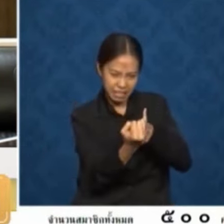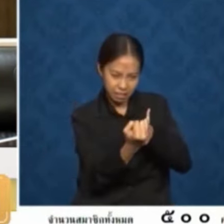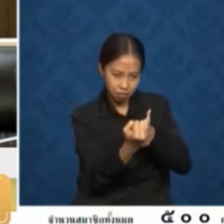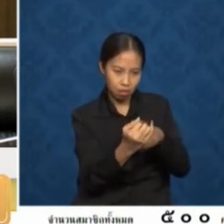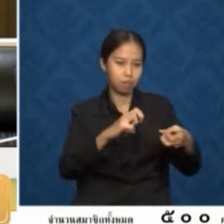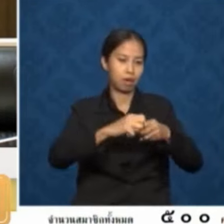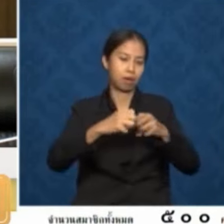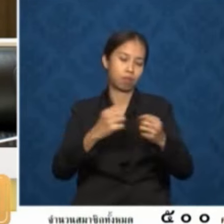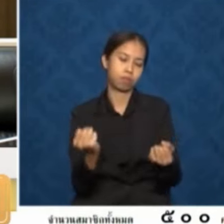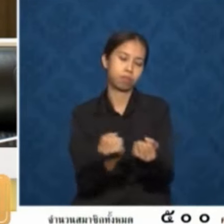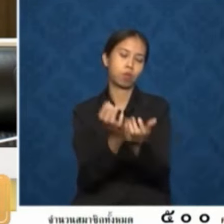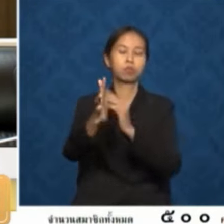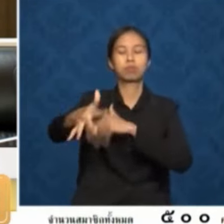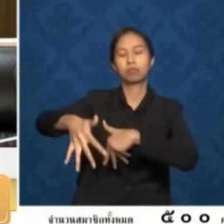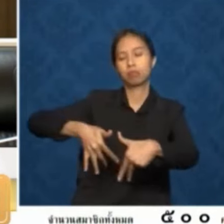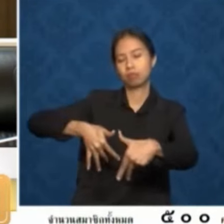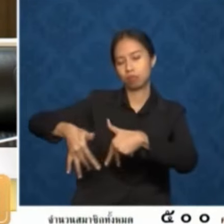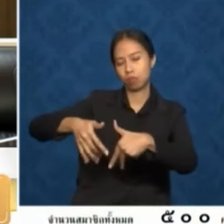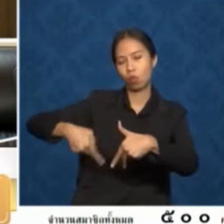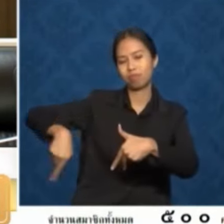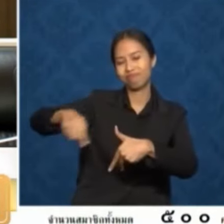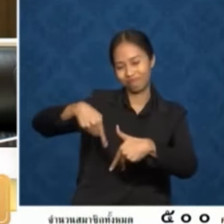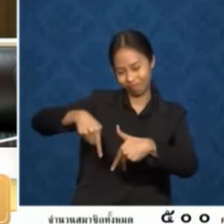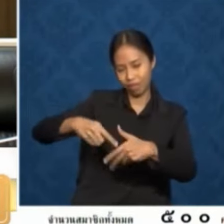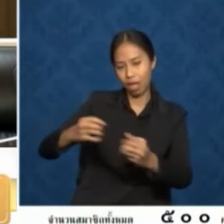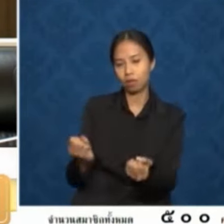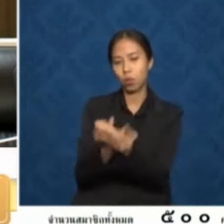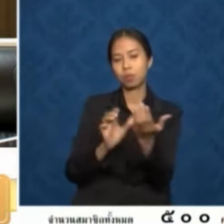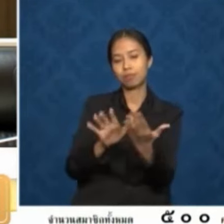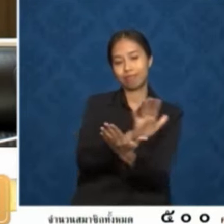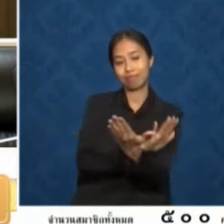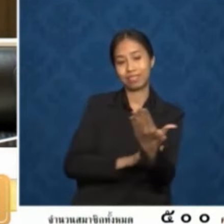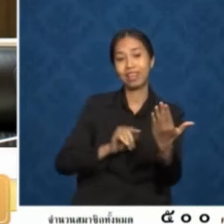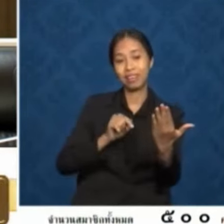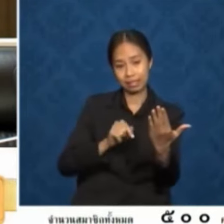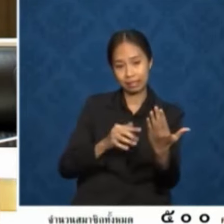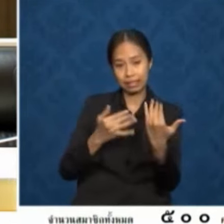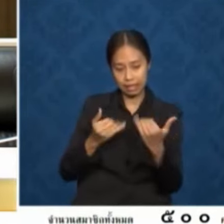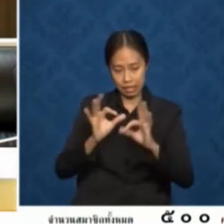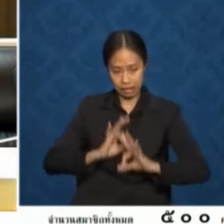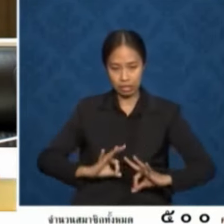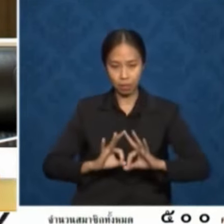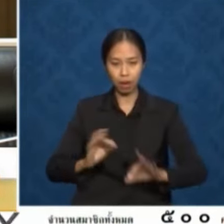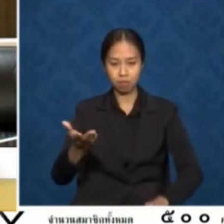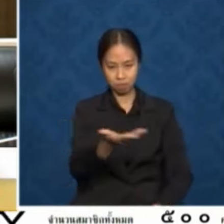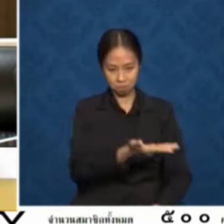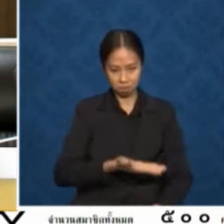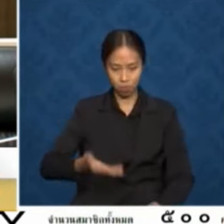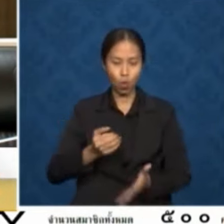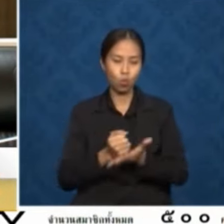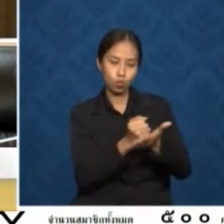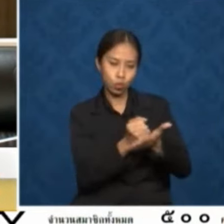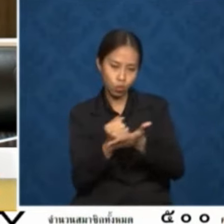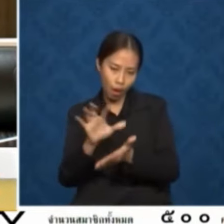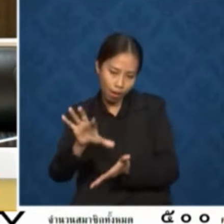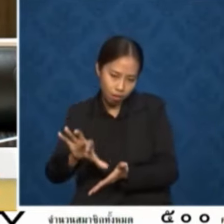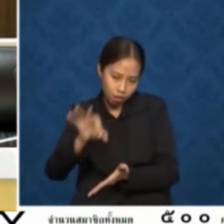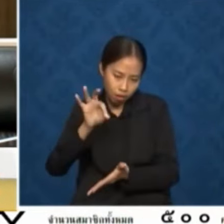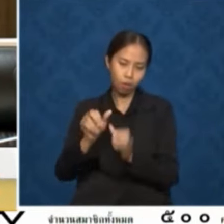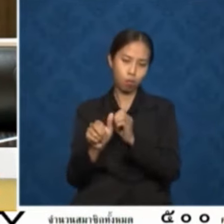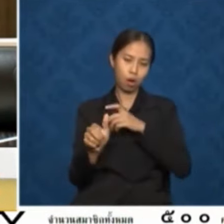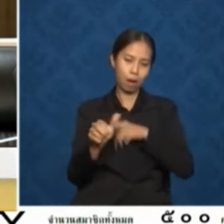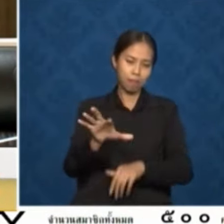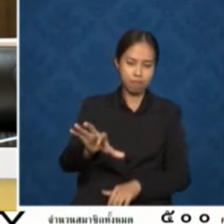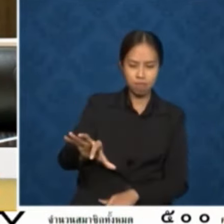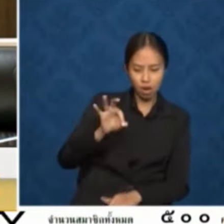อพี่น้องประชาชนและประเทศชาติเราทุกคนต้องช่วยกันให้ได้ผู้นำที่ดีที่เข้าไปนั่ง